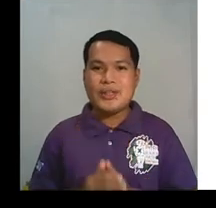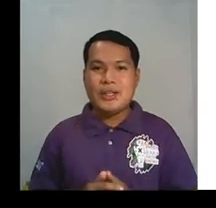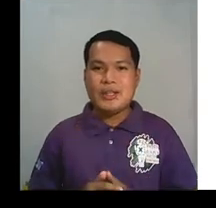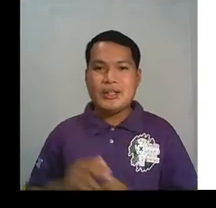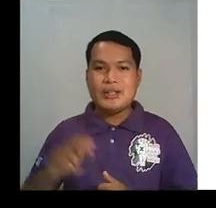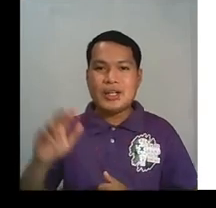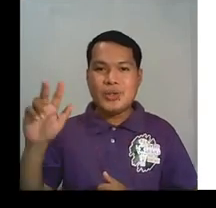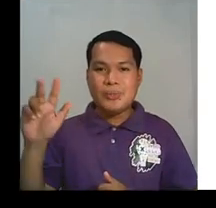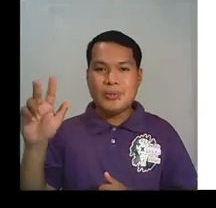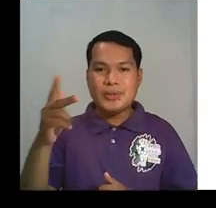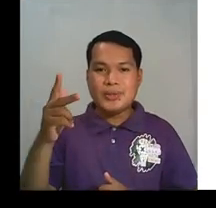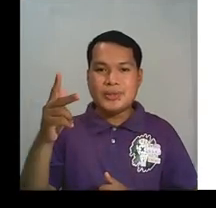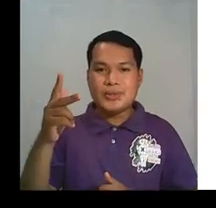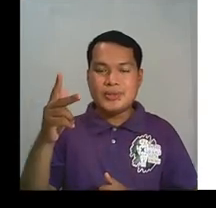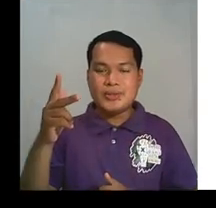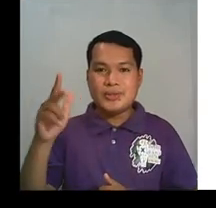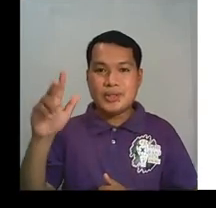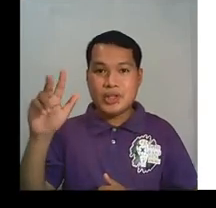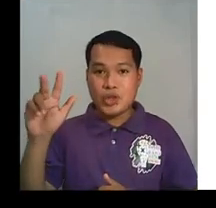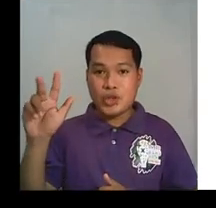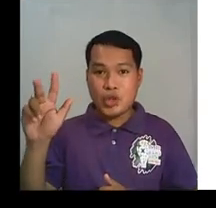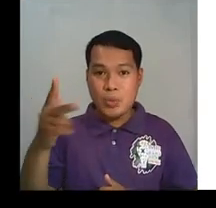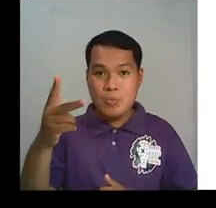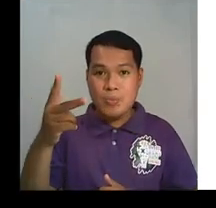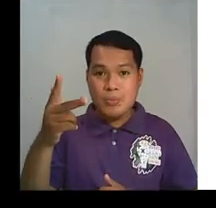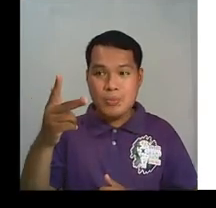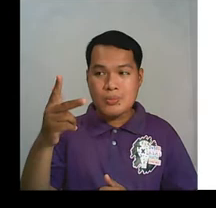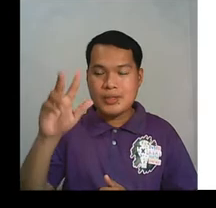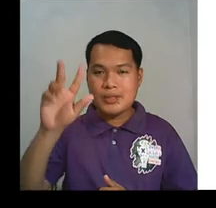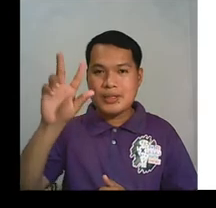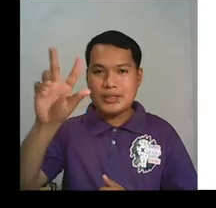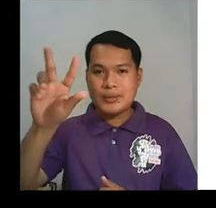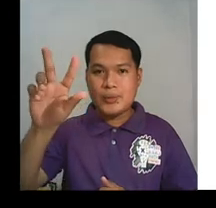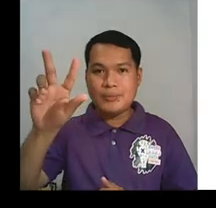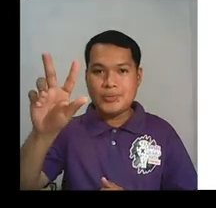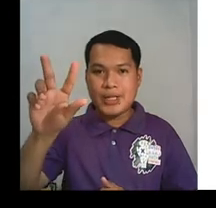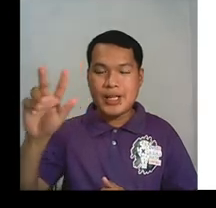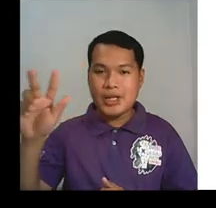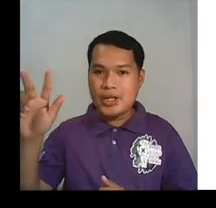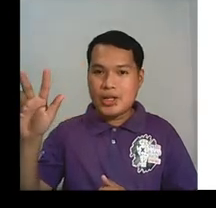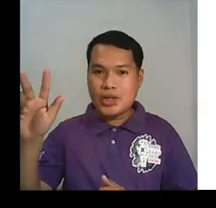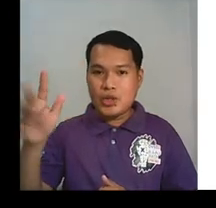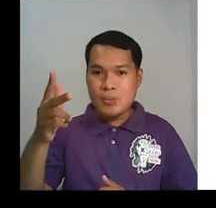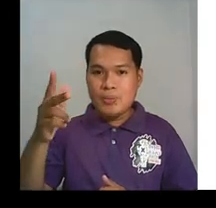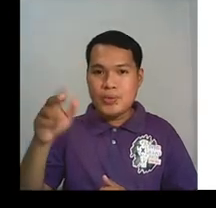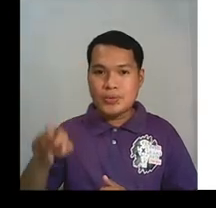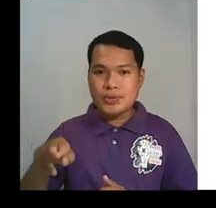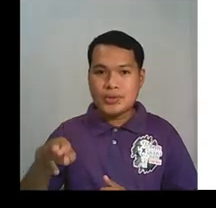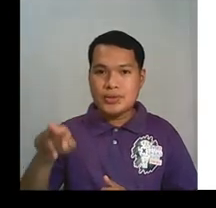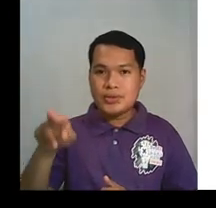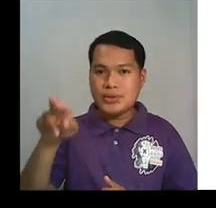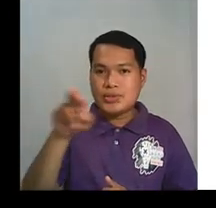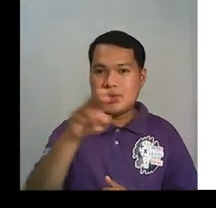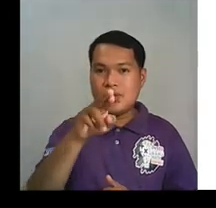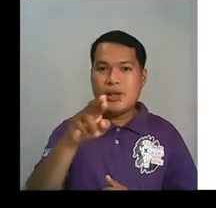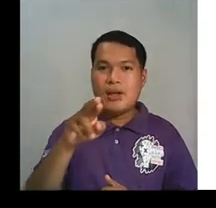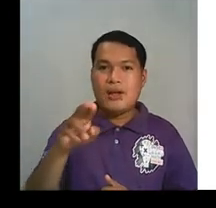the cube root. The We have 3. Cube root.